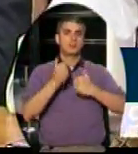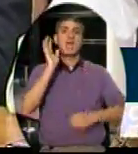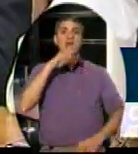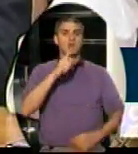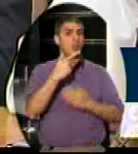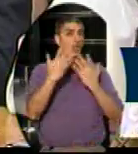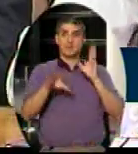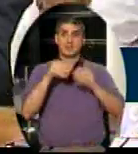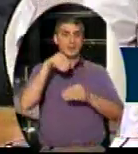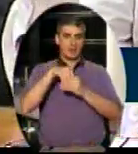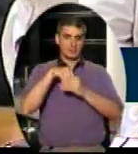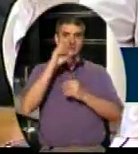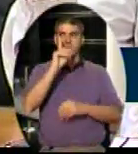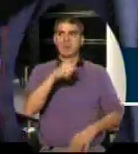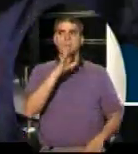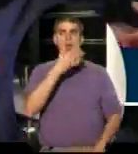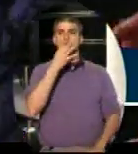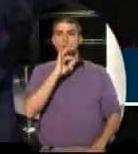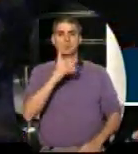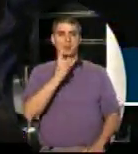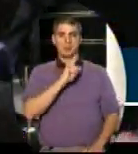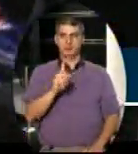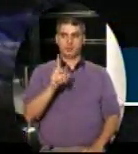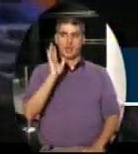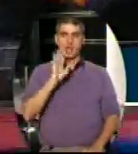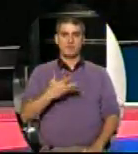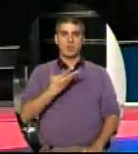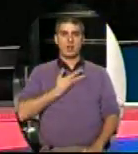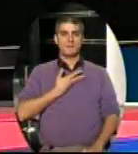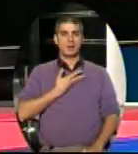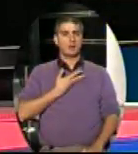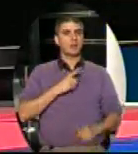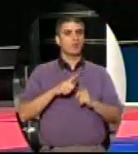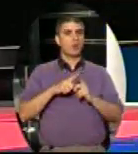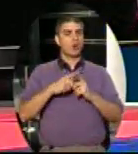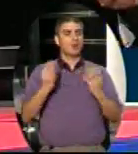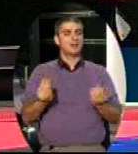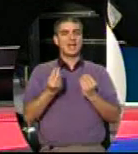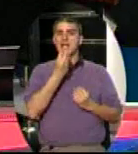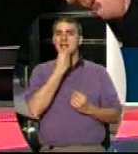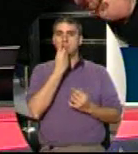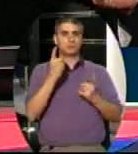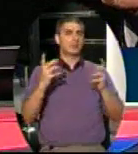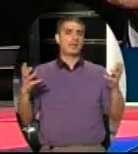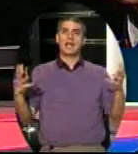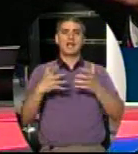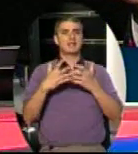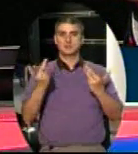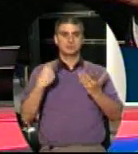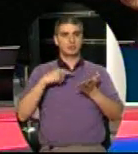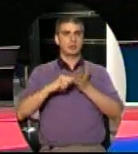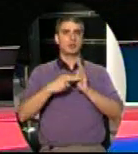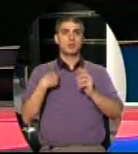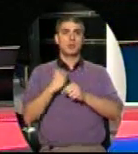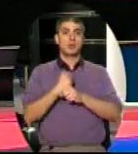גם בהיעדר פריימריז, מה מותר, מה אסור. אפילו לקבל לצורך העניין כיבוד באיזה כנס